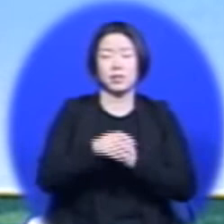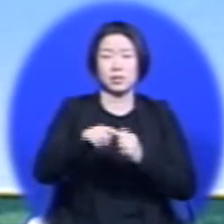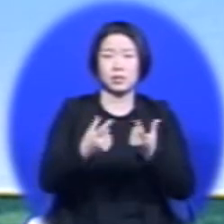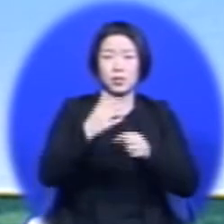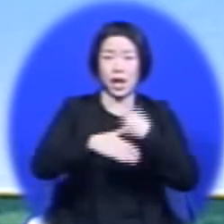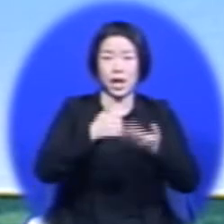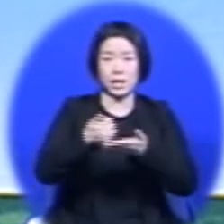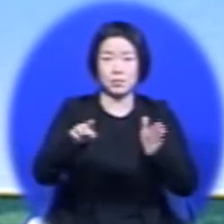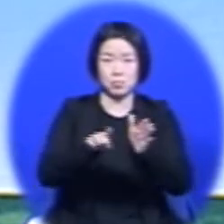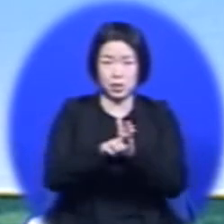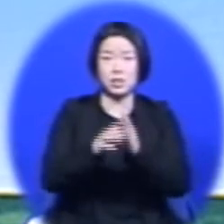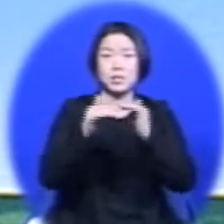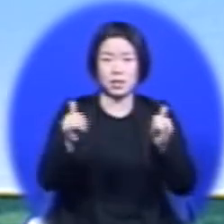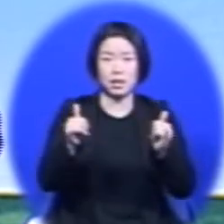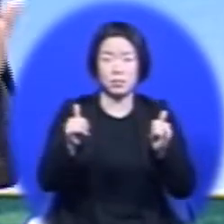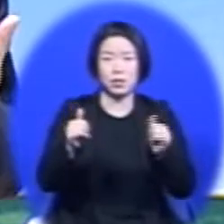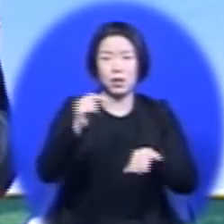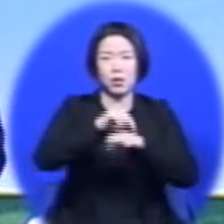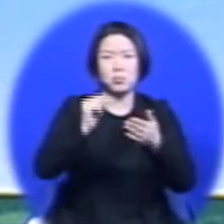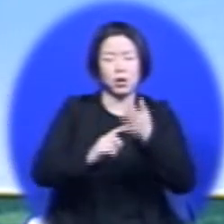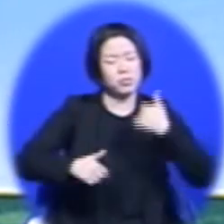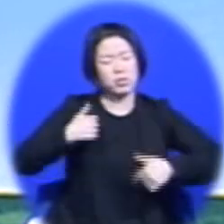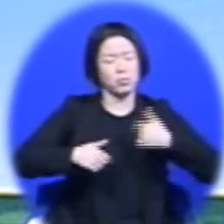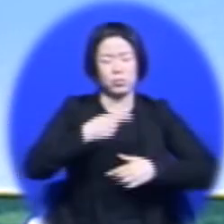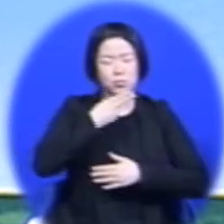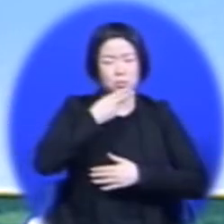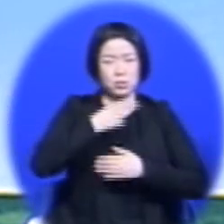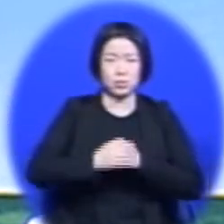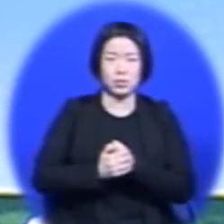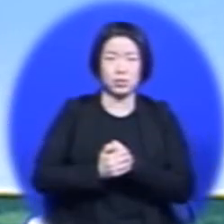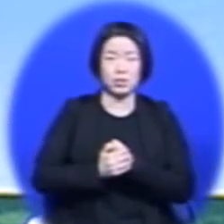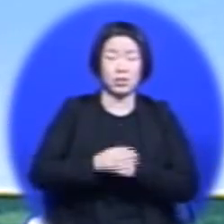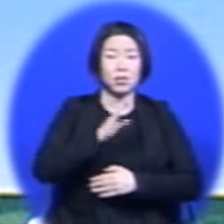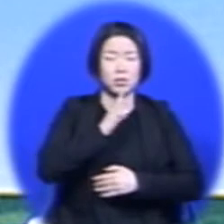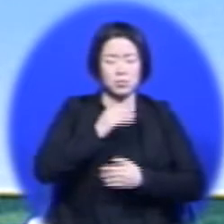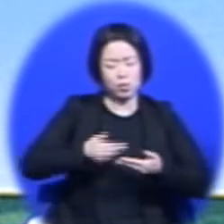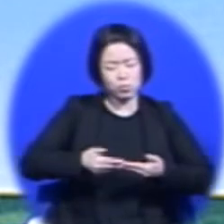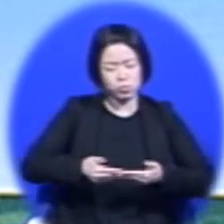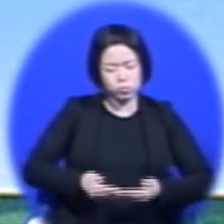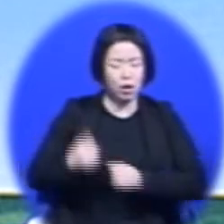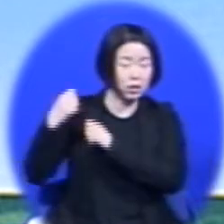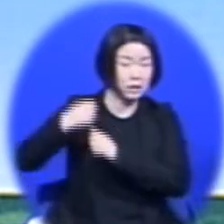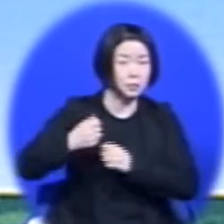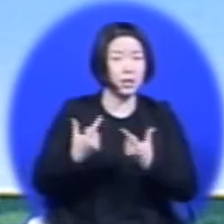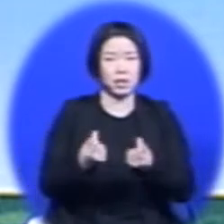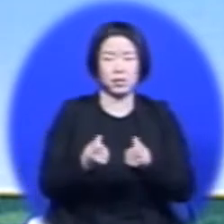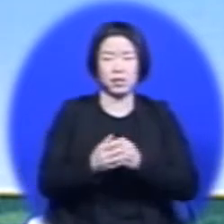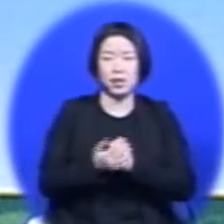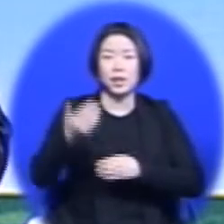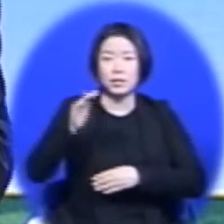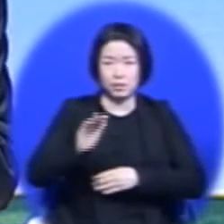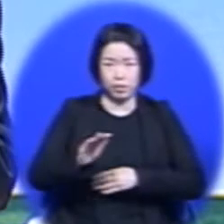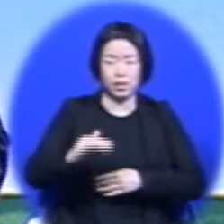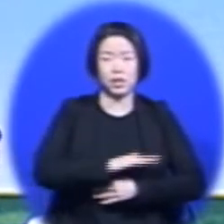하나님을 믿는 사람은 마음의 기쁨이 없습니다. 정말 무거운 짐이죠. 그런데